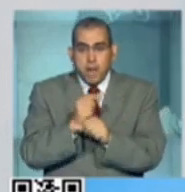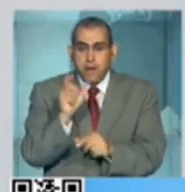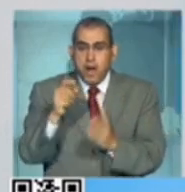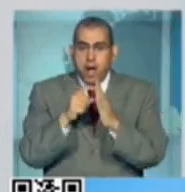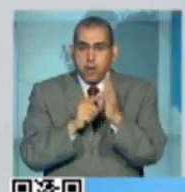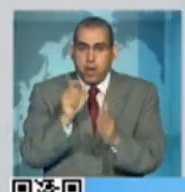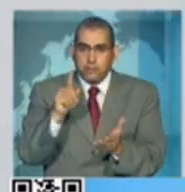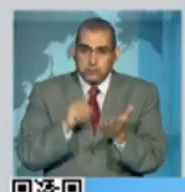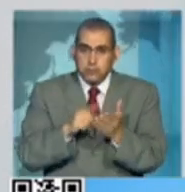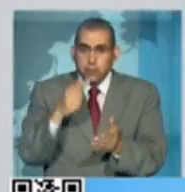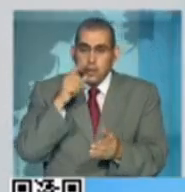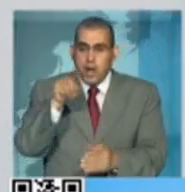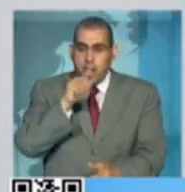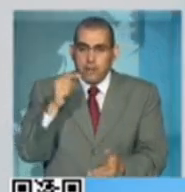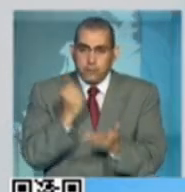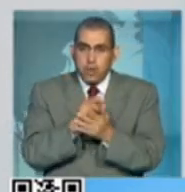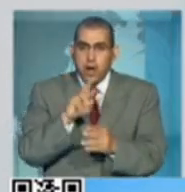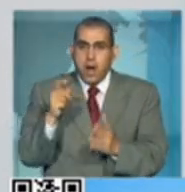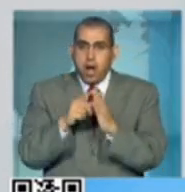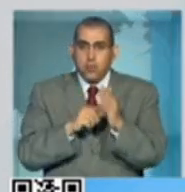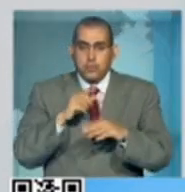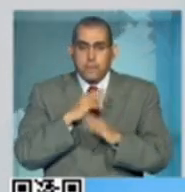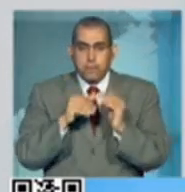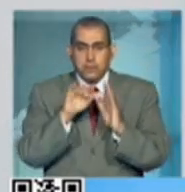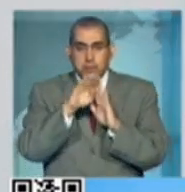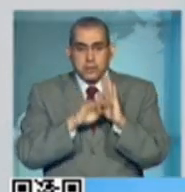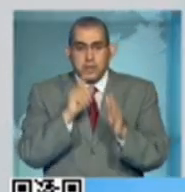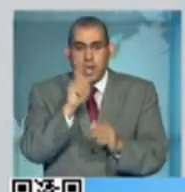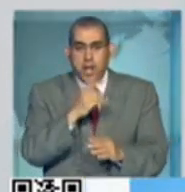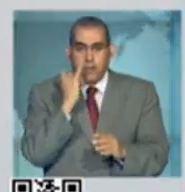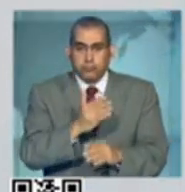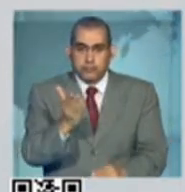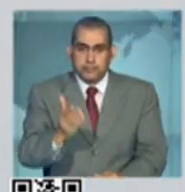والهجرة والتعامل معهم باعتبارهم مخالفين لضوابط الإقامة بالبلاد.